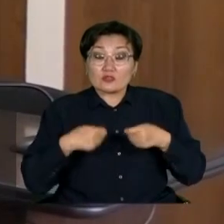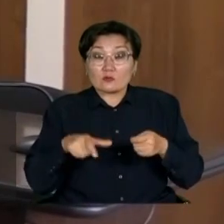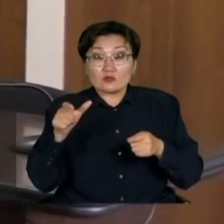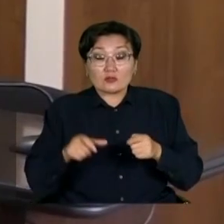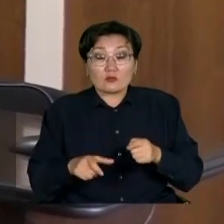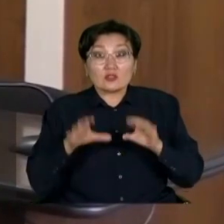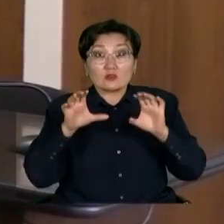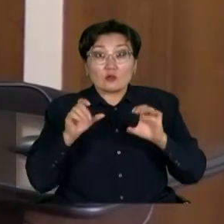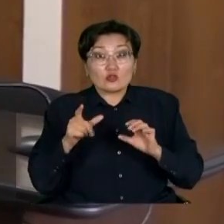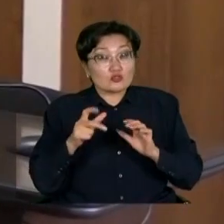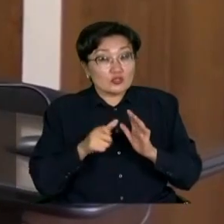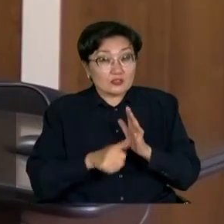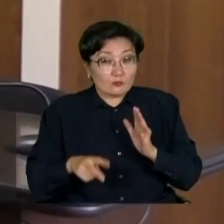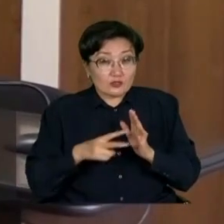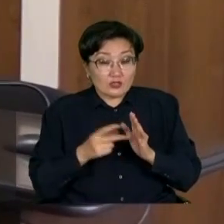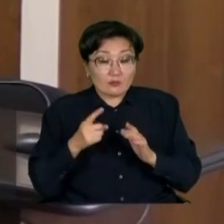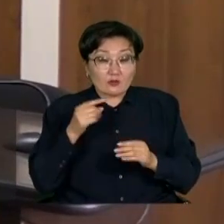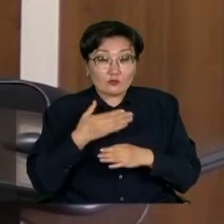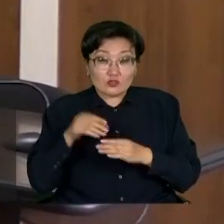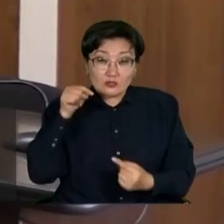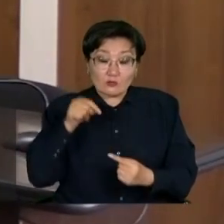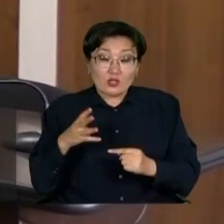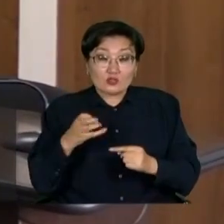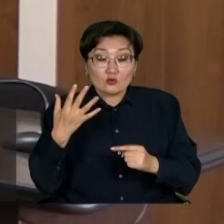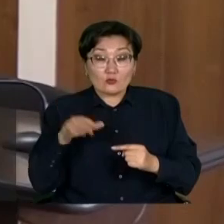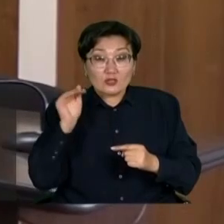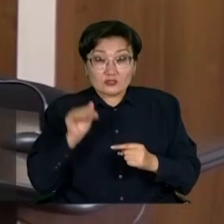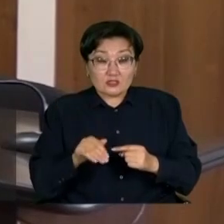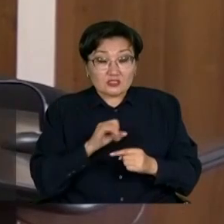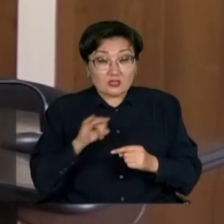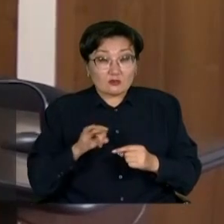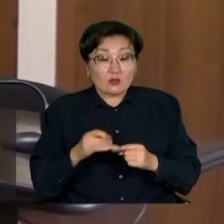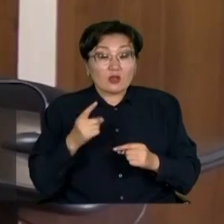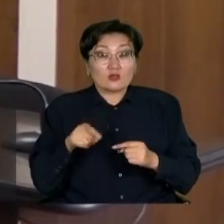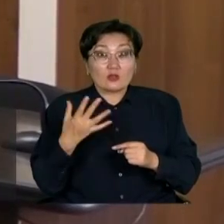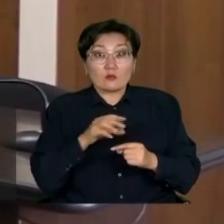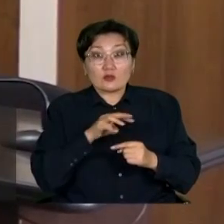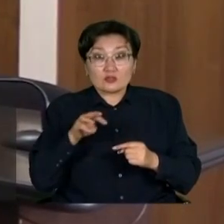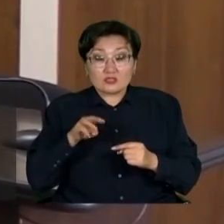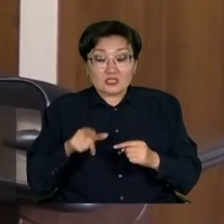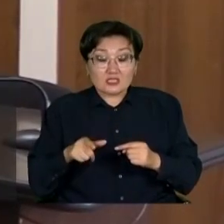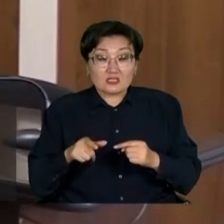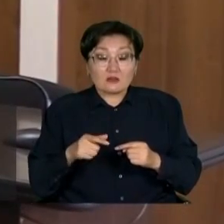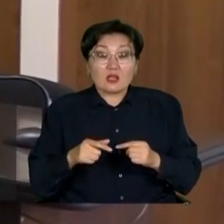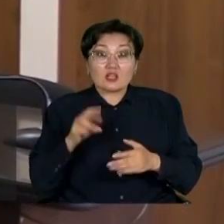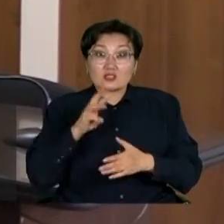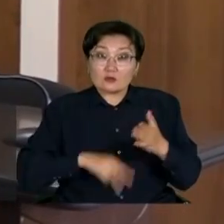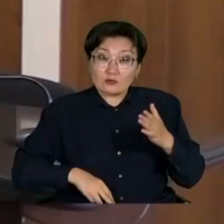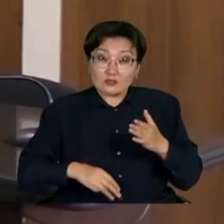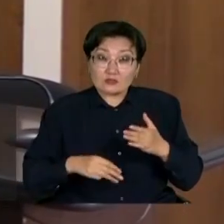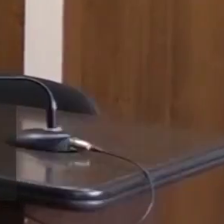кодексінің 367 бабының 1 бөлігі бойынша 450 мыңның және 1,5 миллион теңгеден дейін айыппұл салынды.